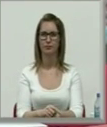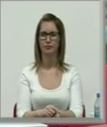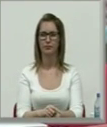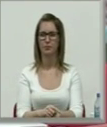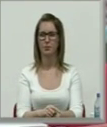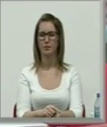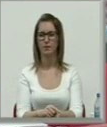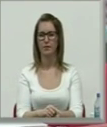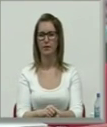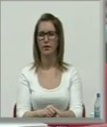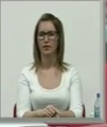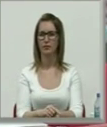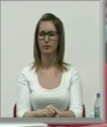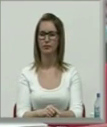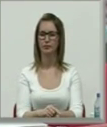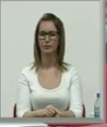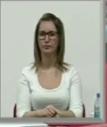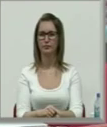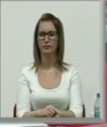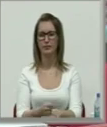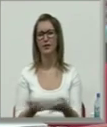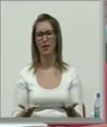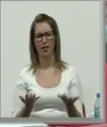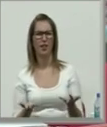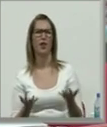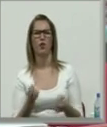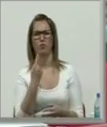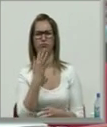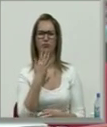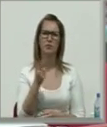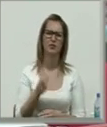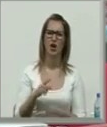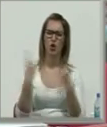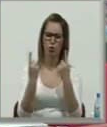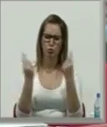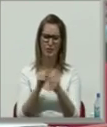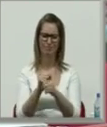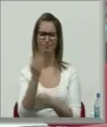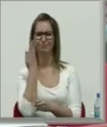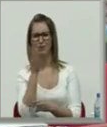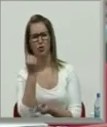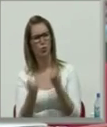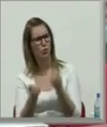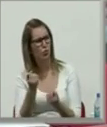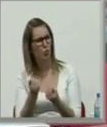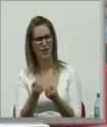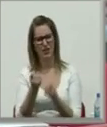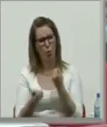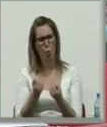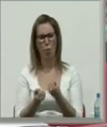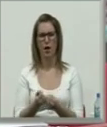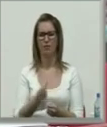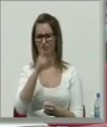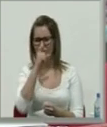nam przechodzi przez gardło, że sytuacja jest bardzo zła, że są tylko i wyłącznie zwolnienia.